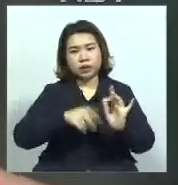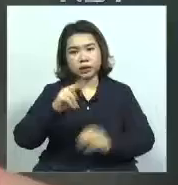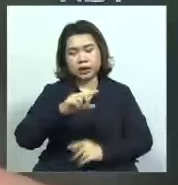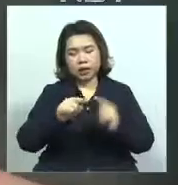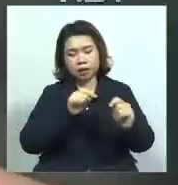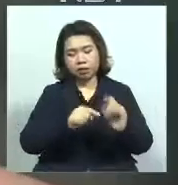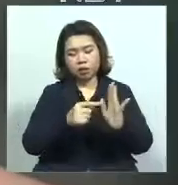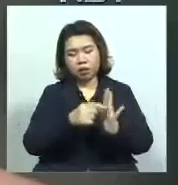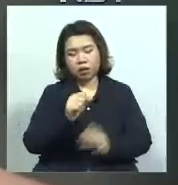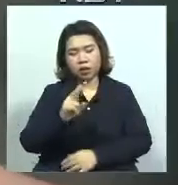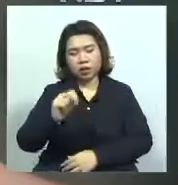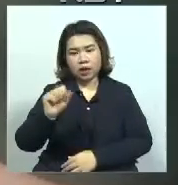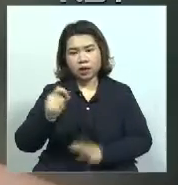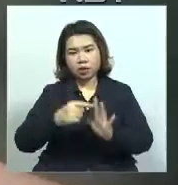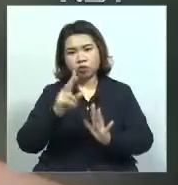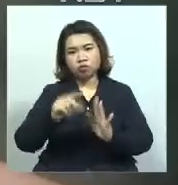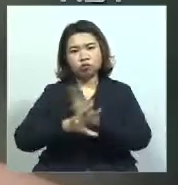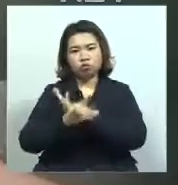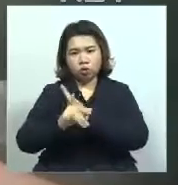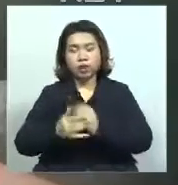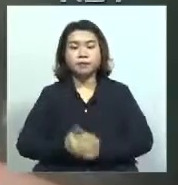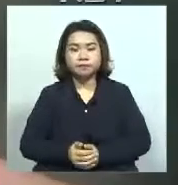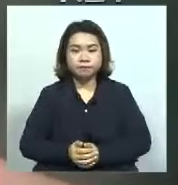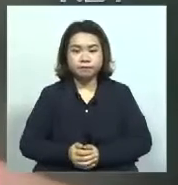ลแสนสุขอำเภอเมืองจังหวัดชลบุรีค่ะ